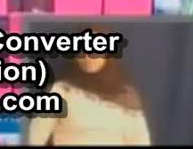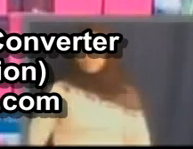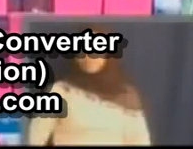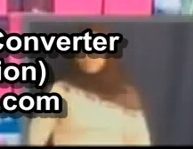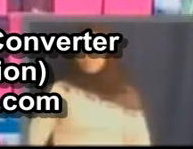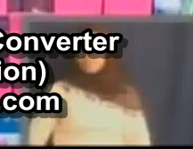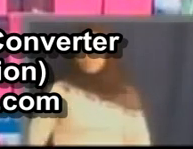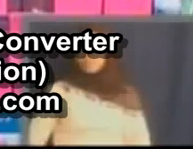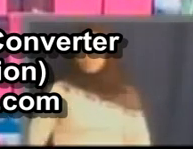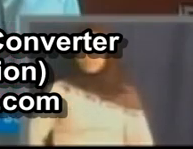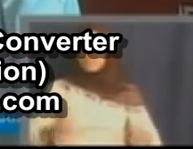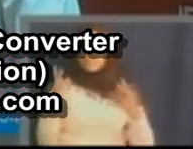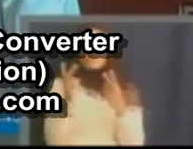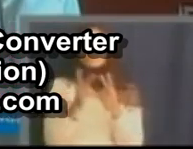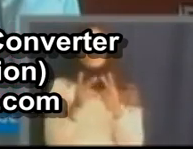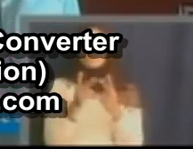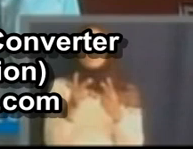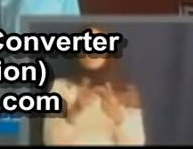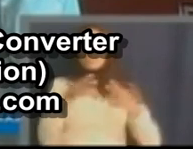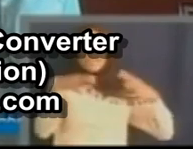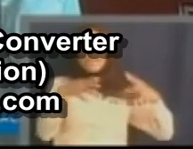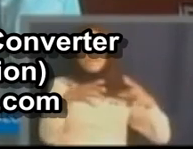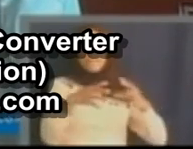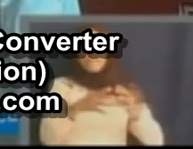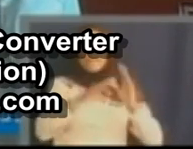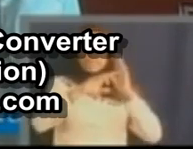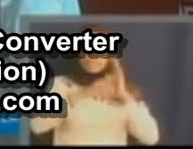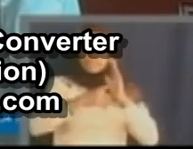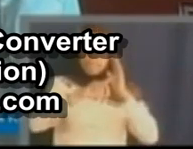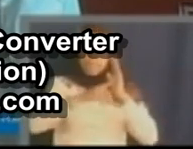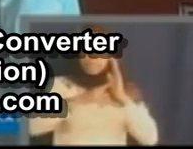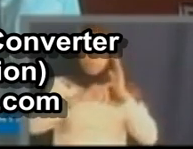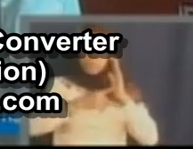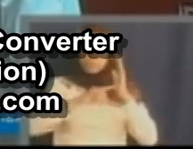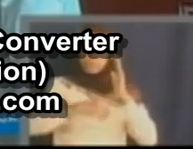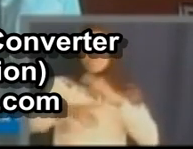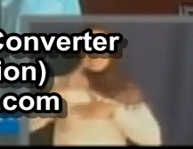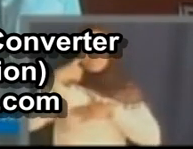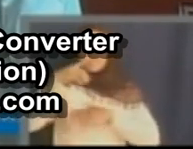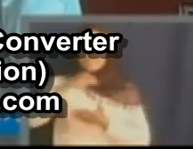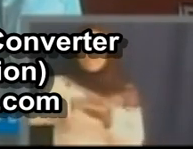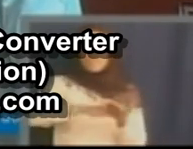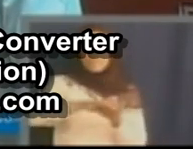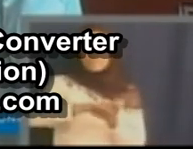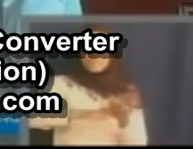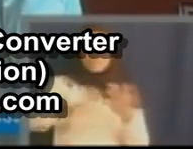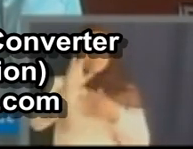haki za bunge ilitafakari pia msingi wa rufaa katika aya